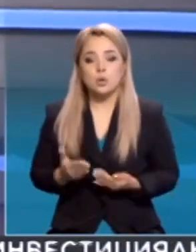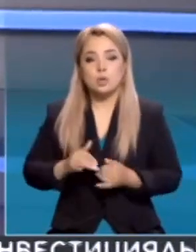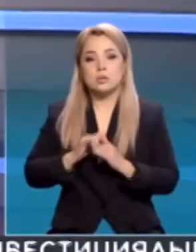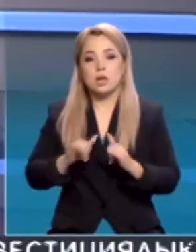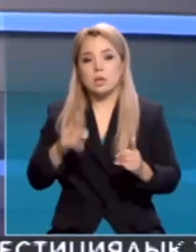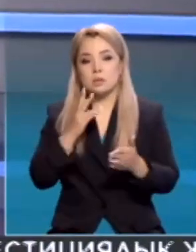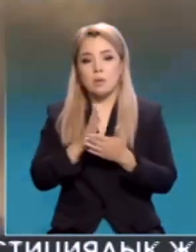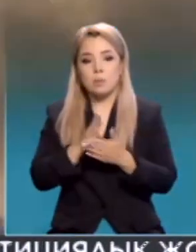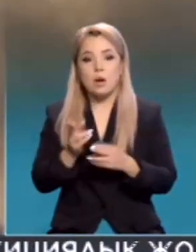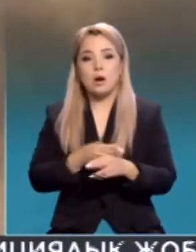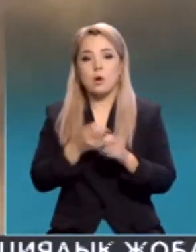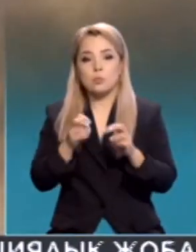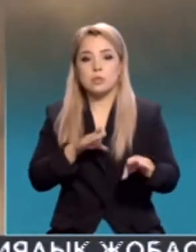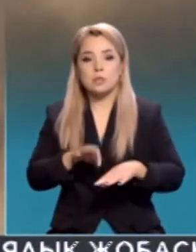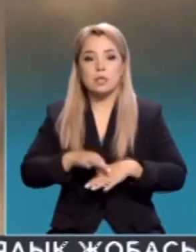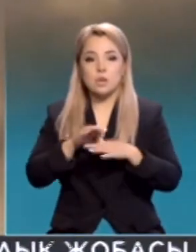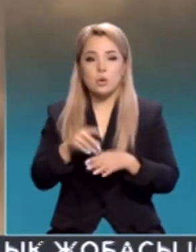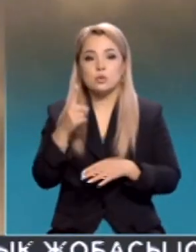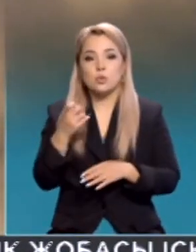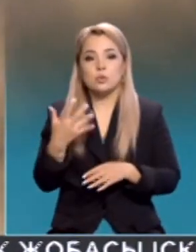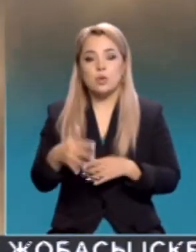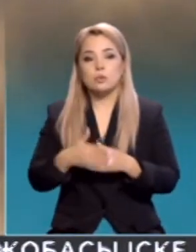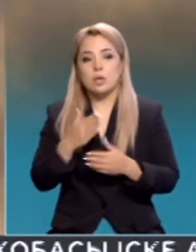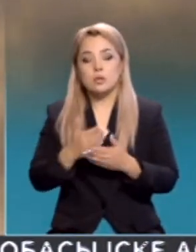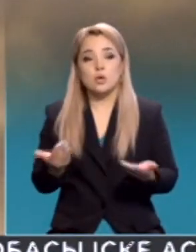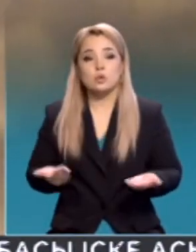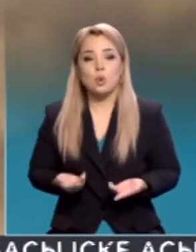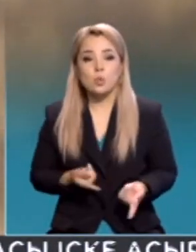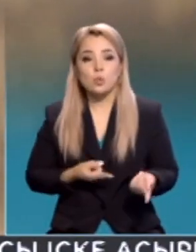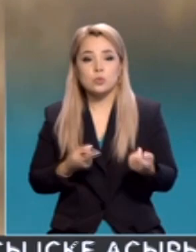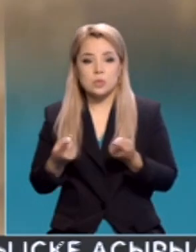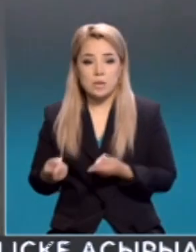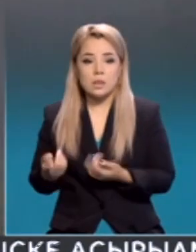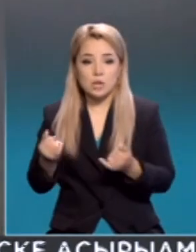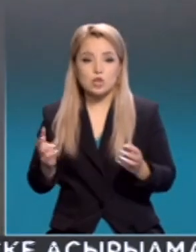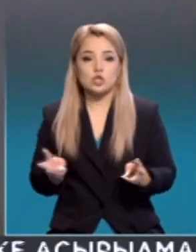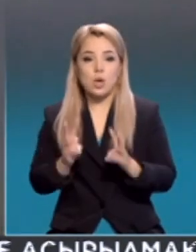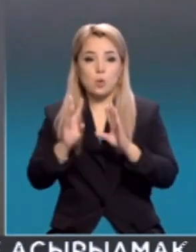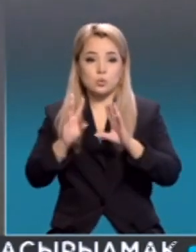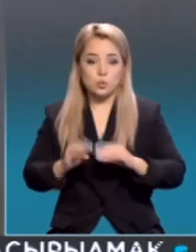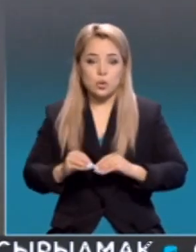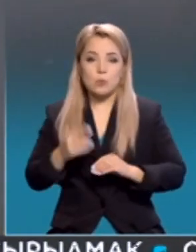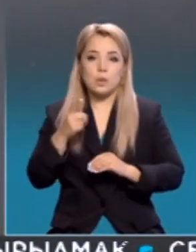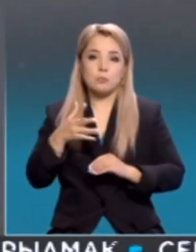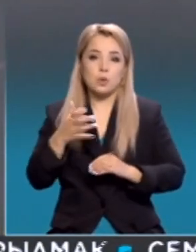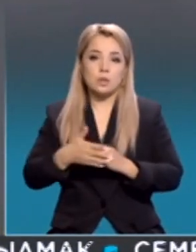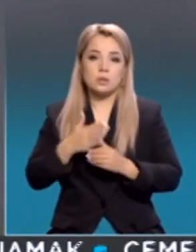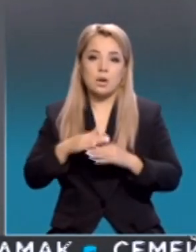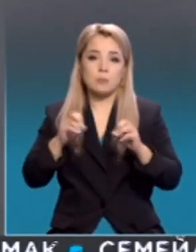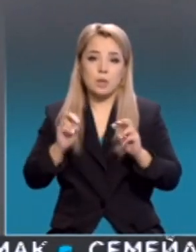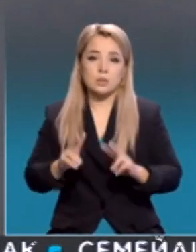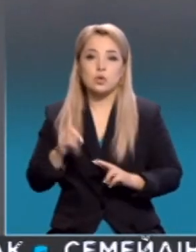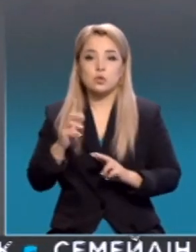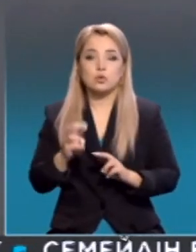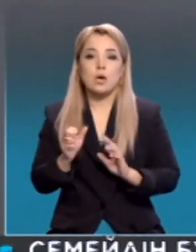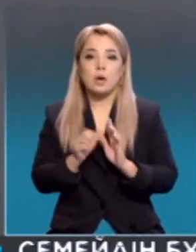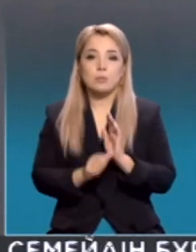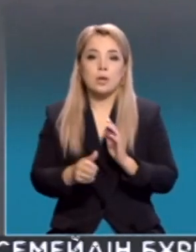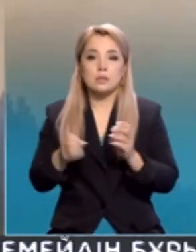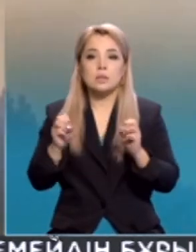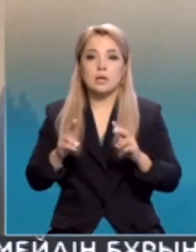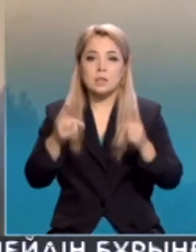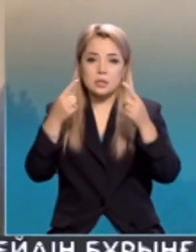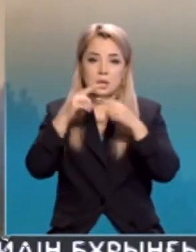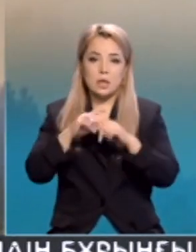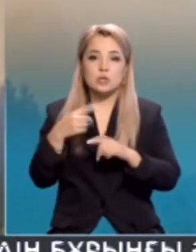шарпыған. Қауіпсіздік шарасы ретінде 150-ден аса тұрғын көшірілген. Жалынды сөндіруге 1500 маман, 360 арнайы техника,